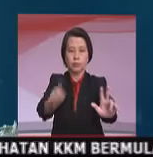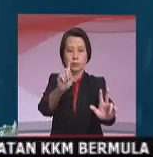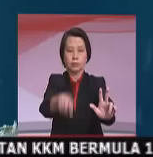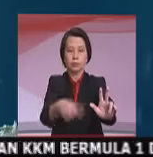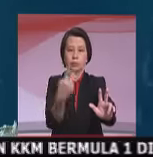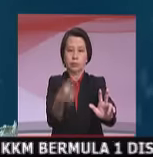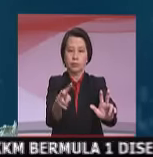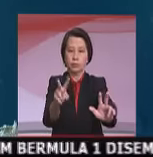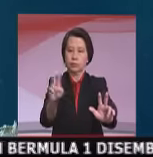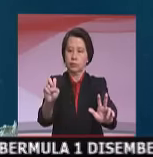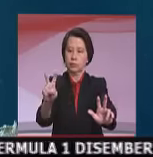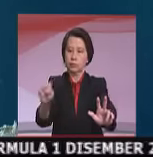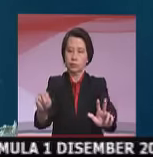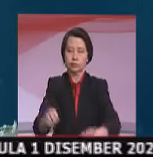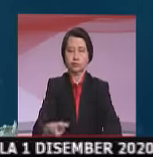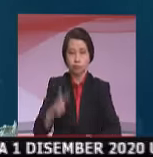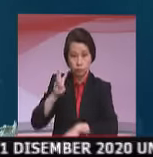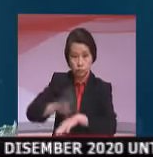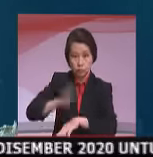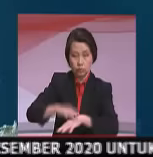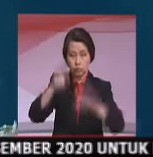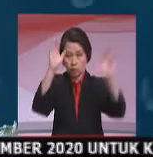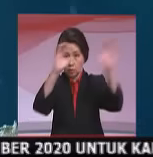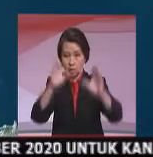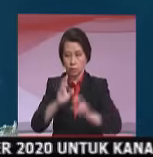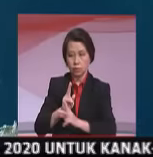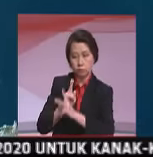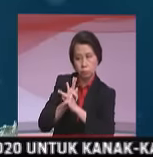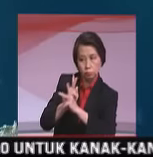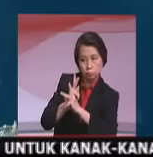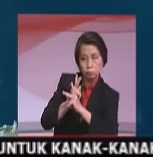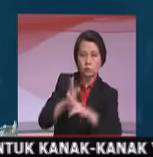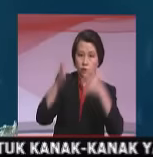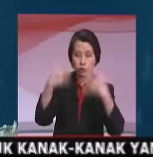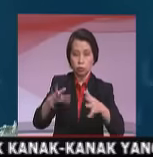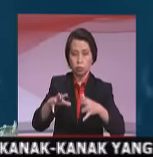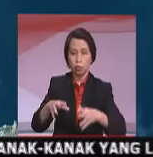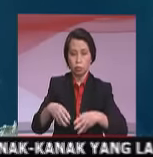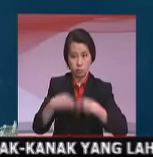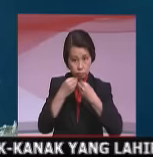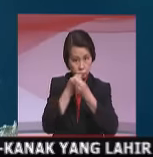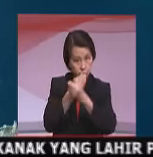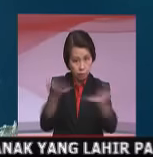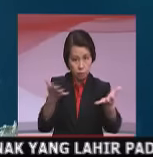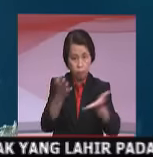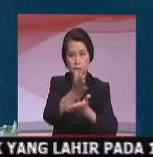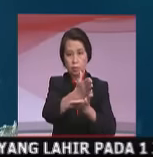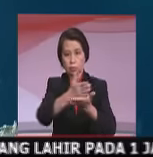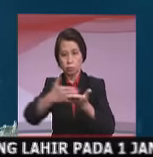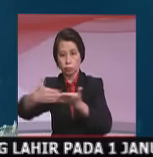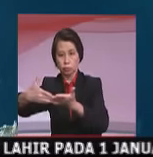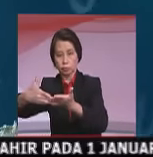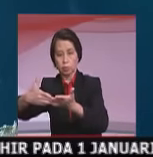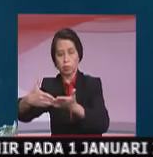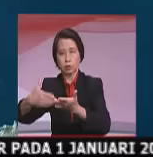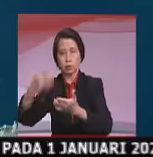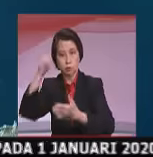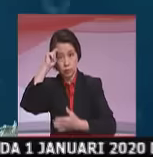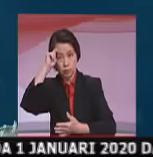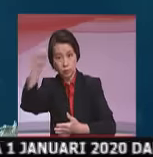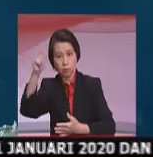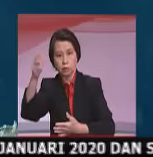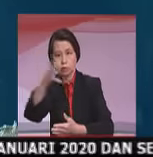3 Disember 2020. Amaran cuaca peringkat waspada juga telah dikeluarkan dan untuk sebahagian dari negeri